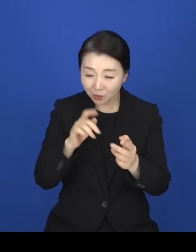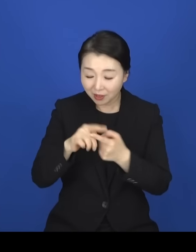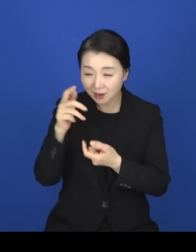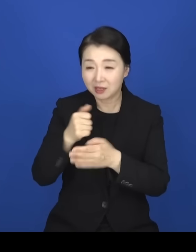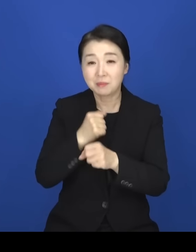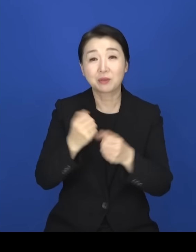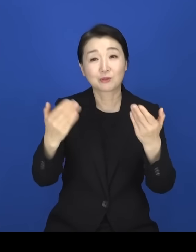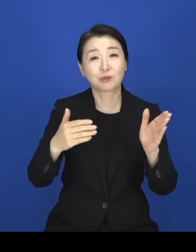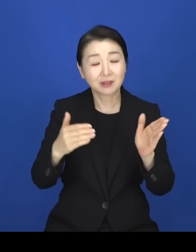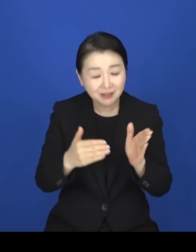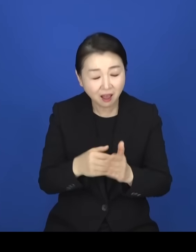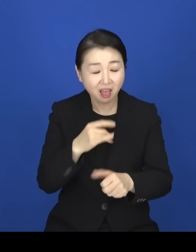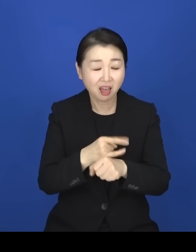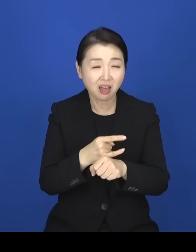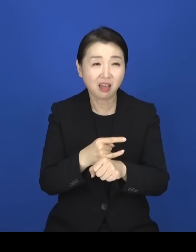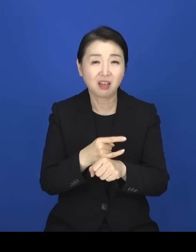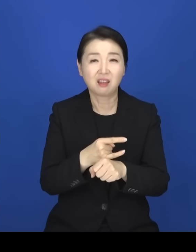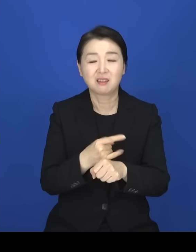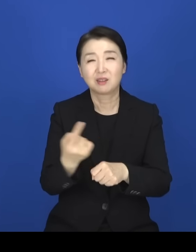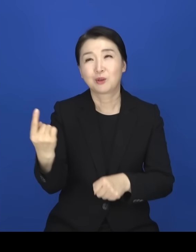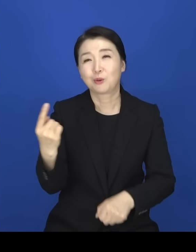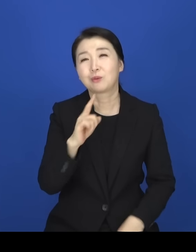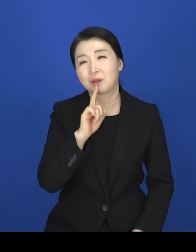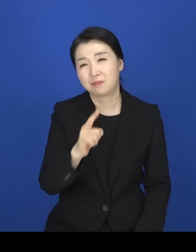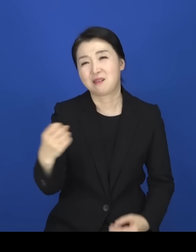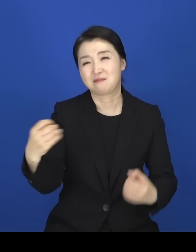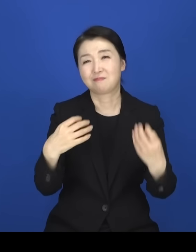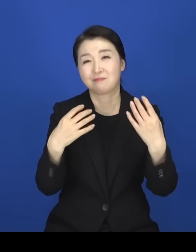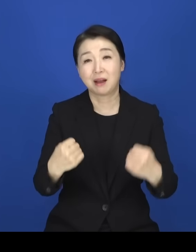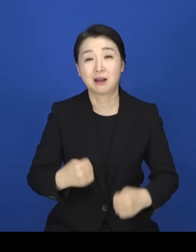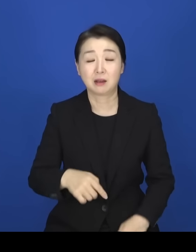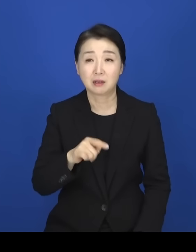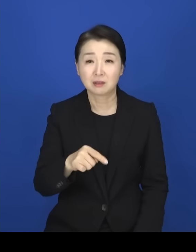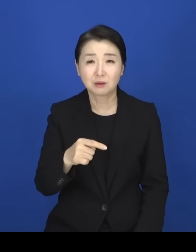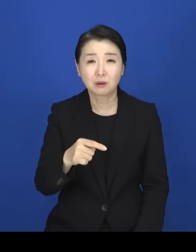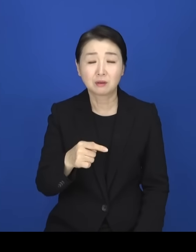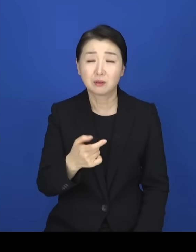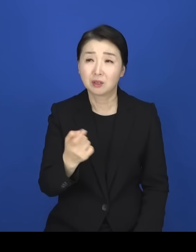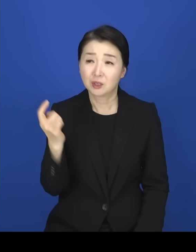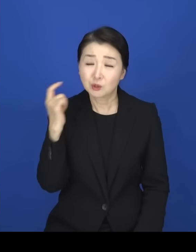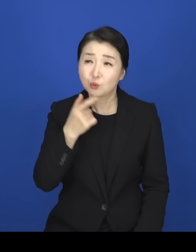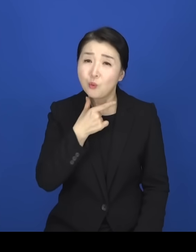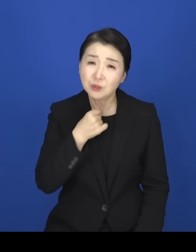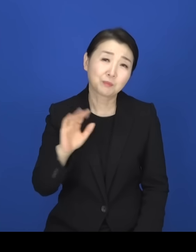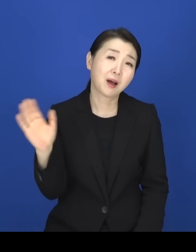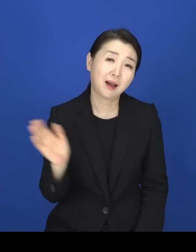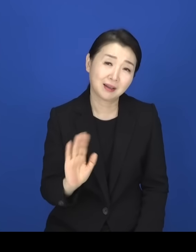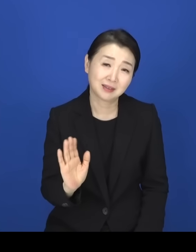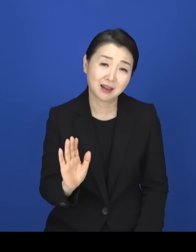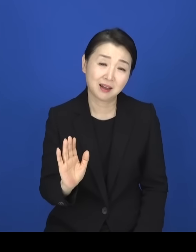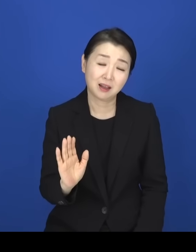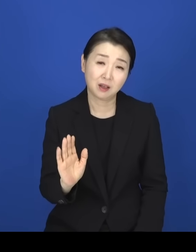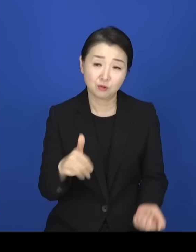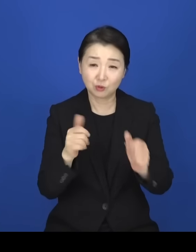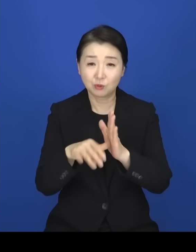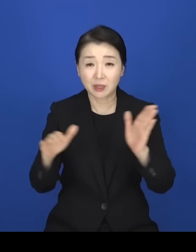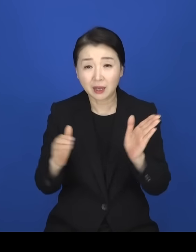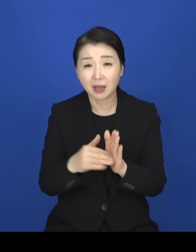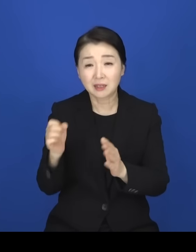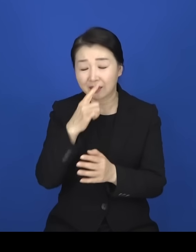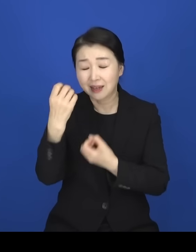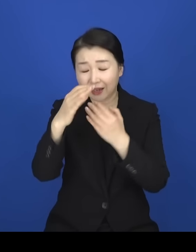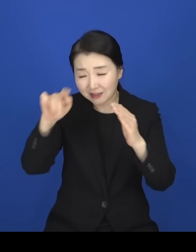주셨습니다가 되면 나갈게라고 저한테 말씀해 주신 분들이 많아요. 근데 저희는 그걸 듣고 싶은 게 아니잖아요. 그쵸. 우린 죽을 때 그 순간까지 그냥 간증의